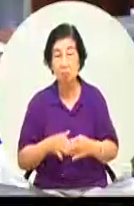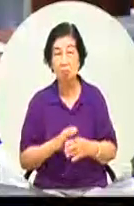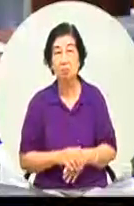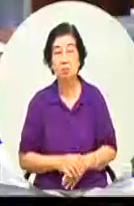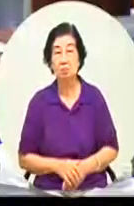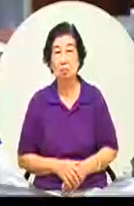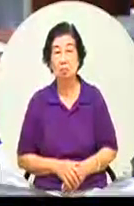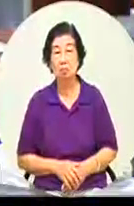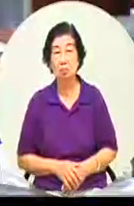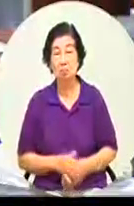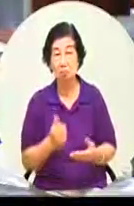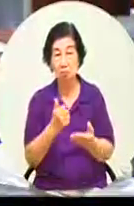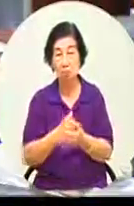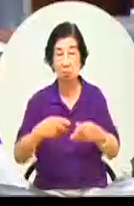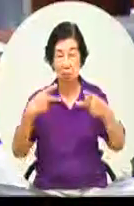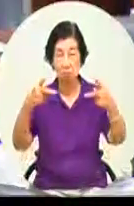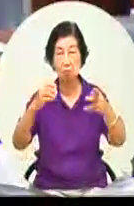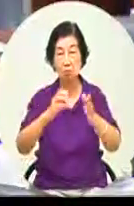复。